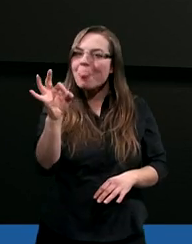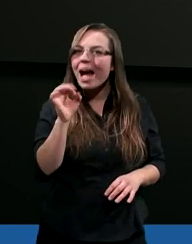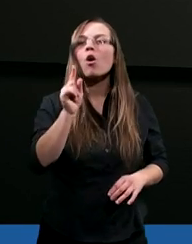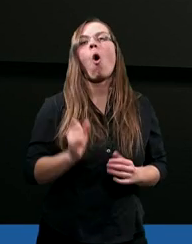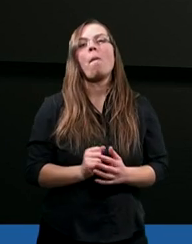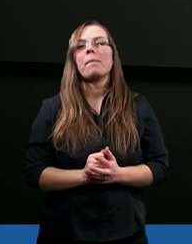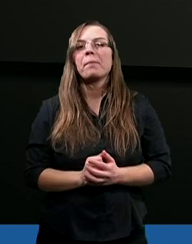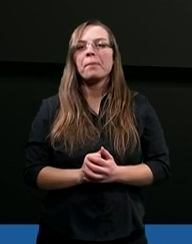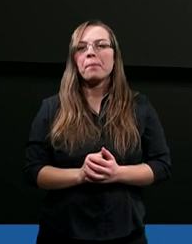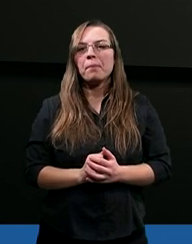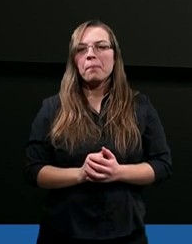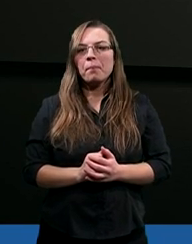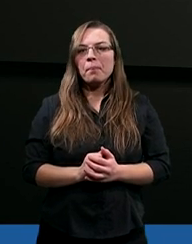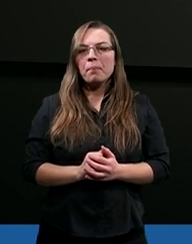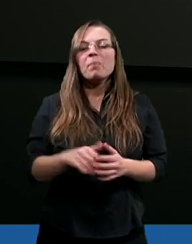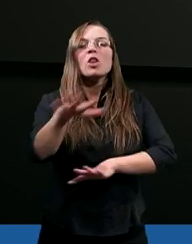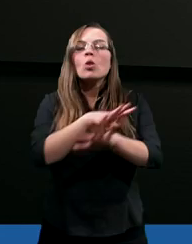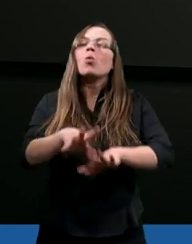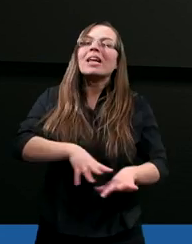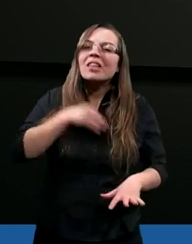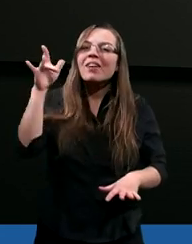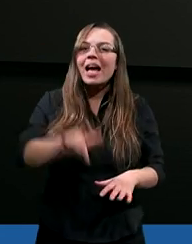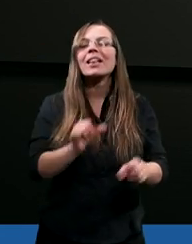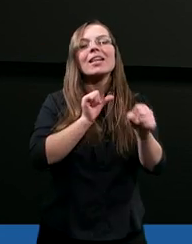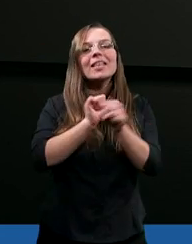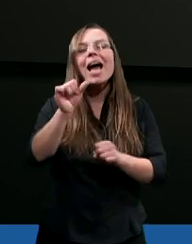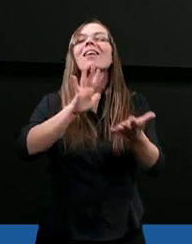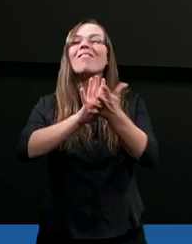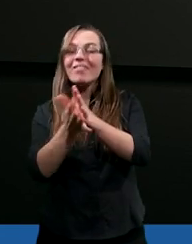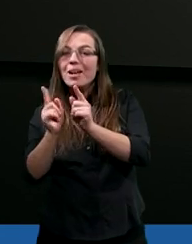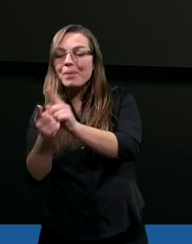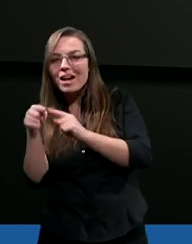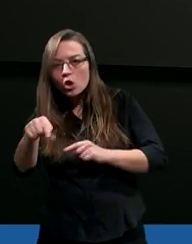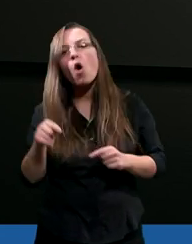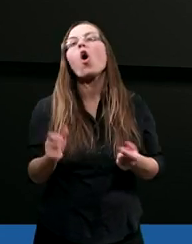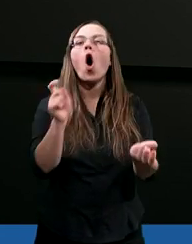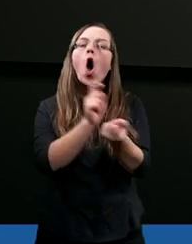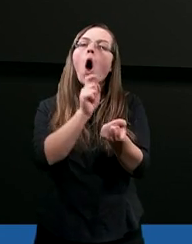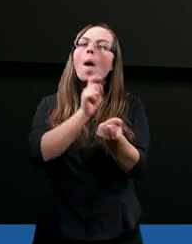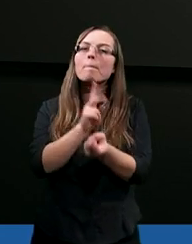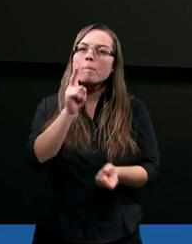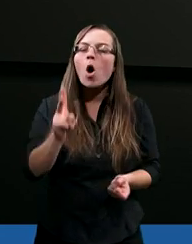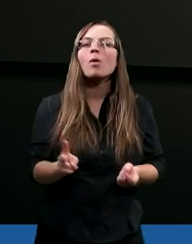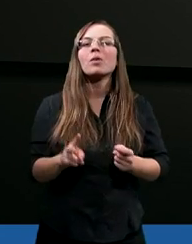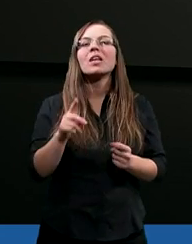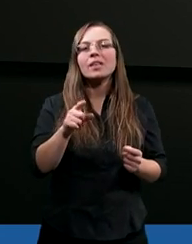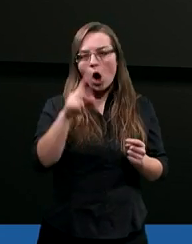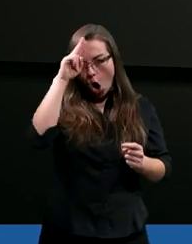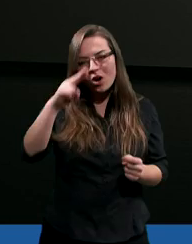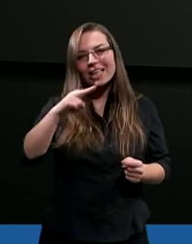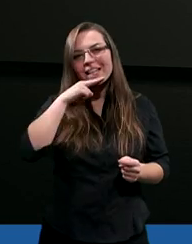Duch Święty jest wymieniony obok Ojca